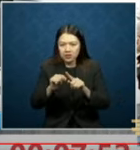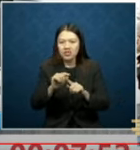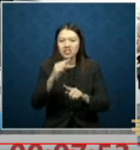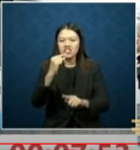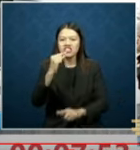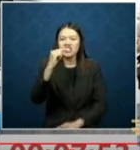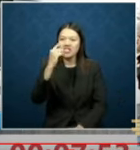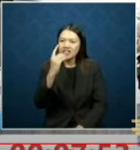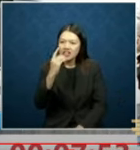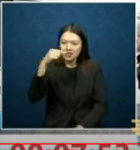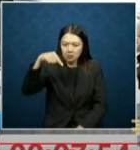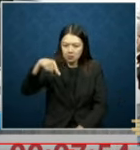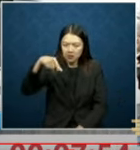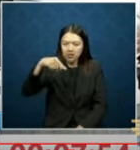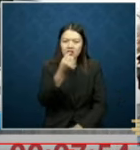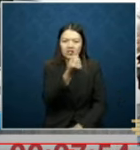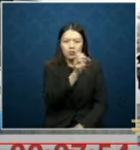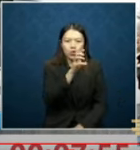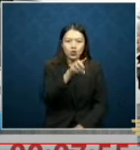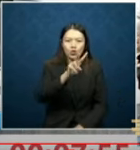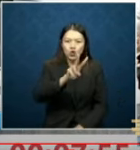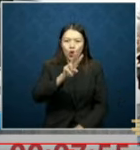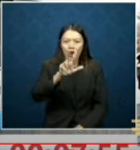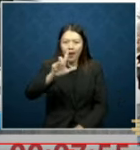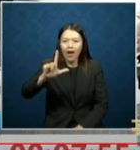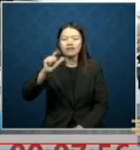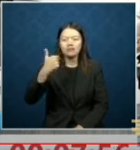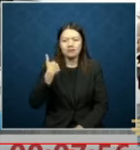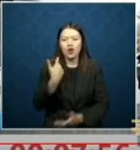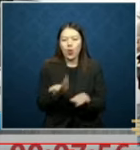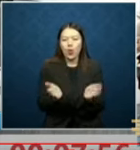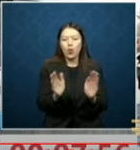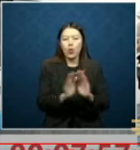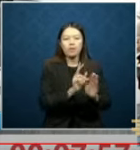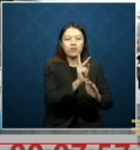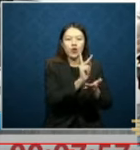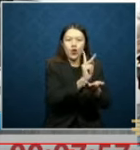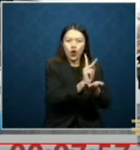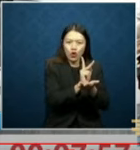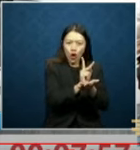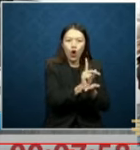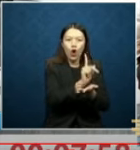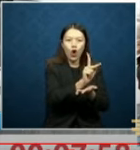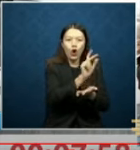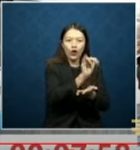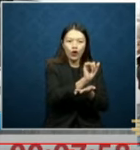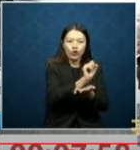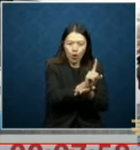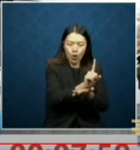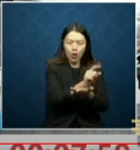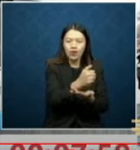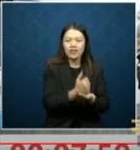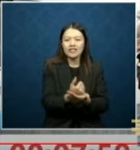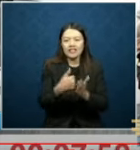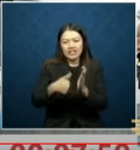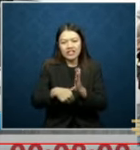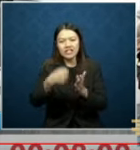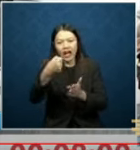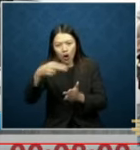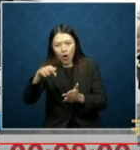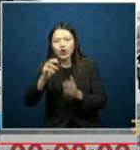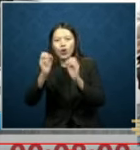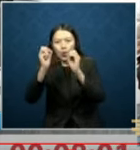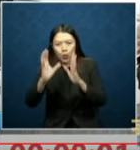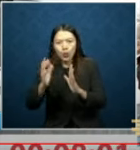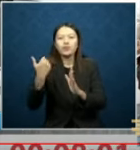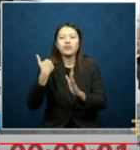ประมาณ 16.2 ล้านล้านบาทซึ่งรวมหนี้กยศ.และหนี้สหกรณ์ออมทรัพย์ครูทั่วประเทศด้ว